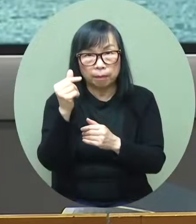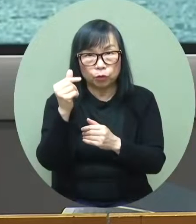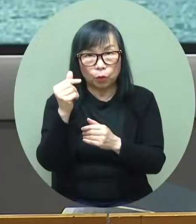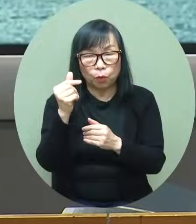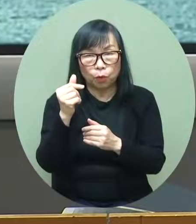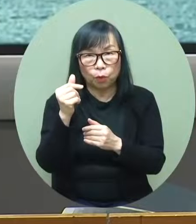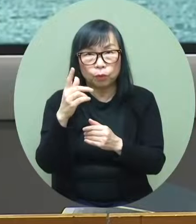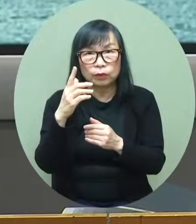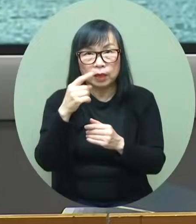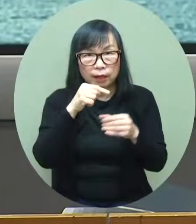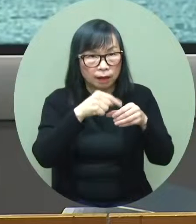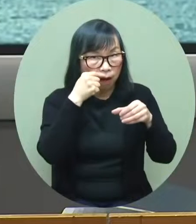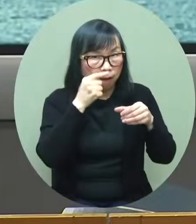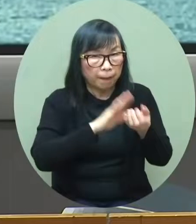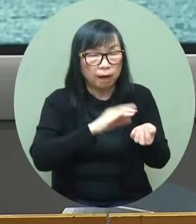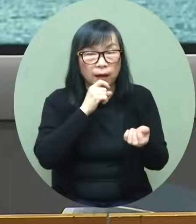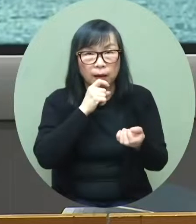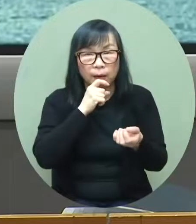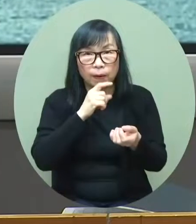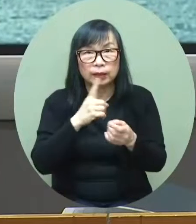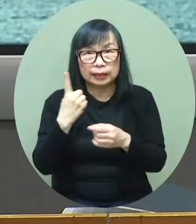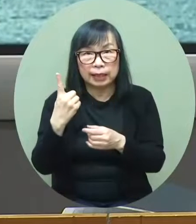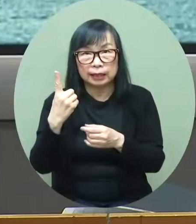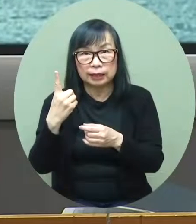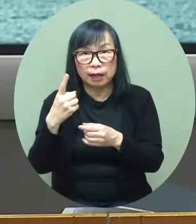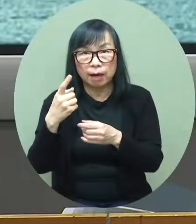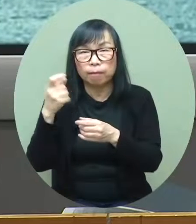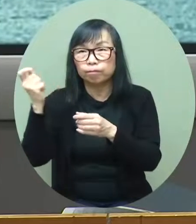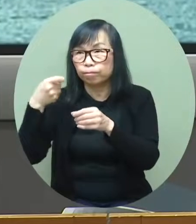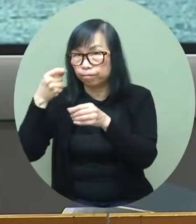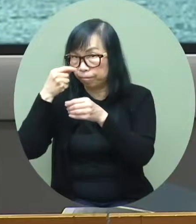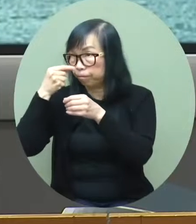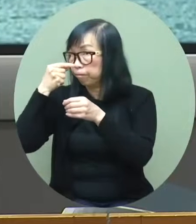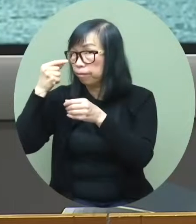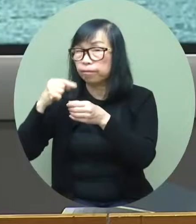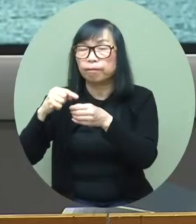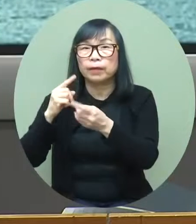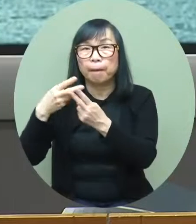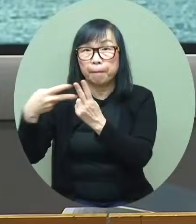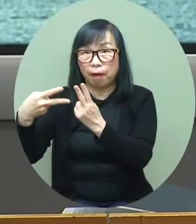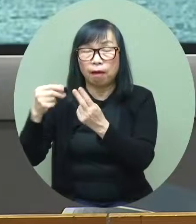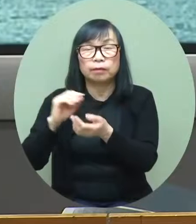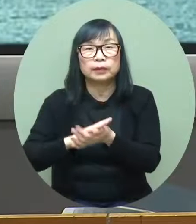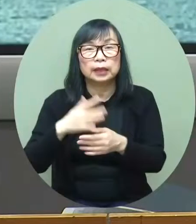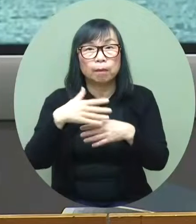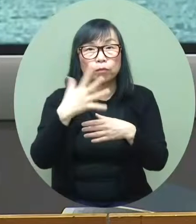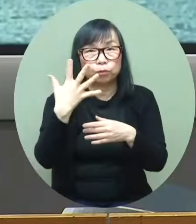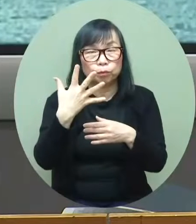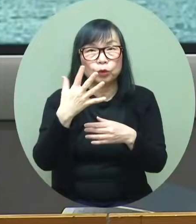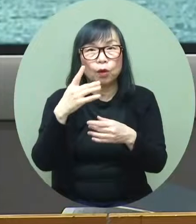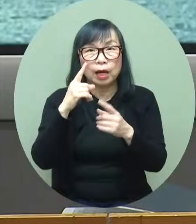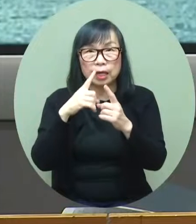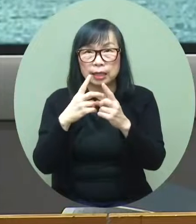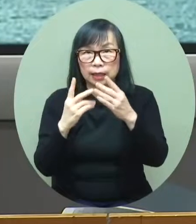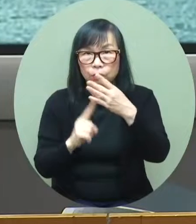是經過核酸檢測陽性，1宗是抗原檢測陽性，其中有5宗就是在16